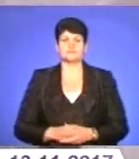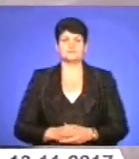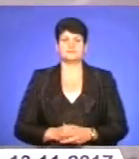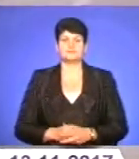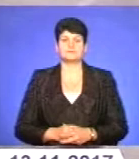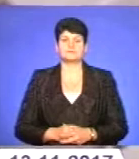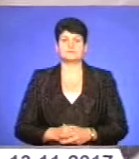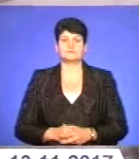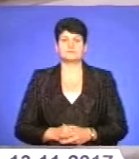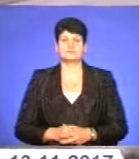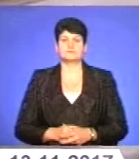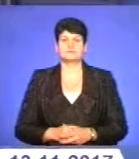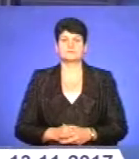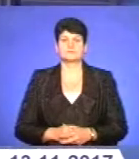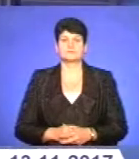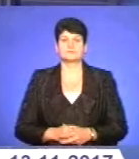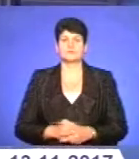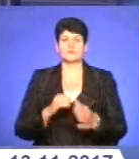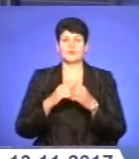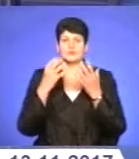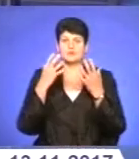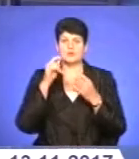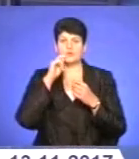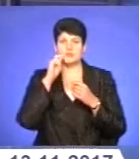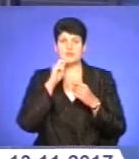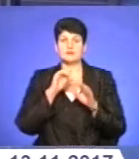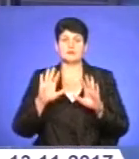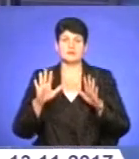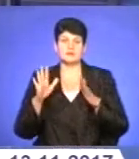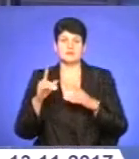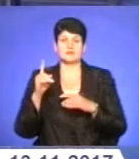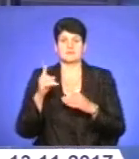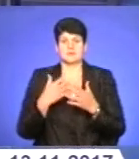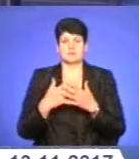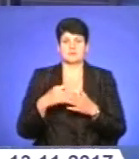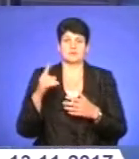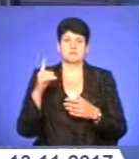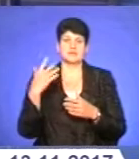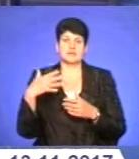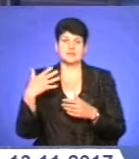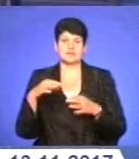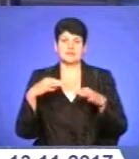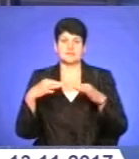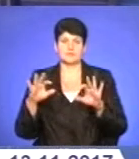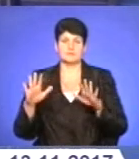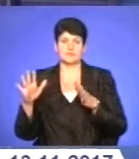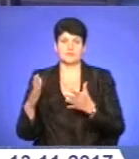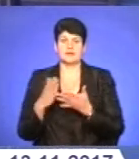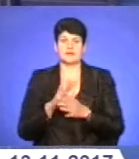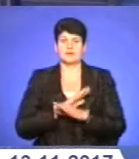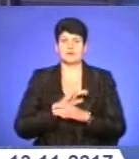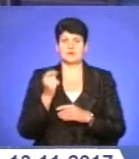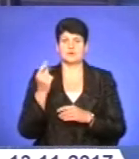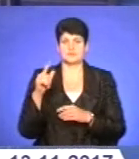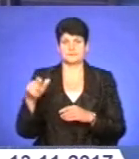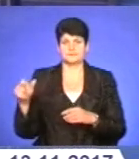Вісті ТТБ. Щодня в Україні трапляється близько 500 дорожньо-транспортних пригод, в яких гине приблизно 11 осіб,